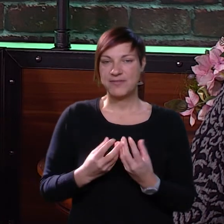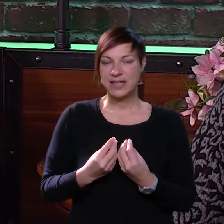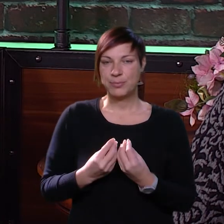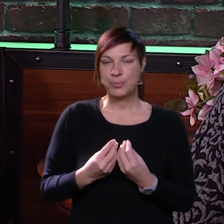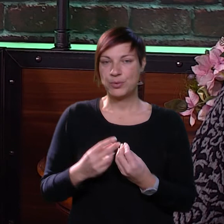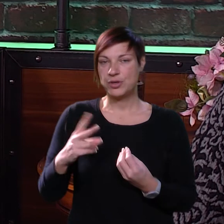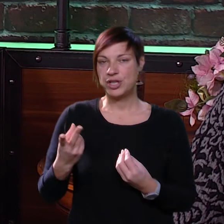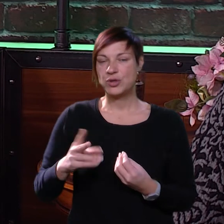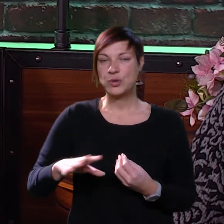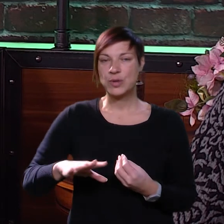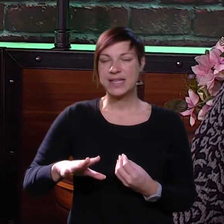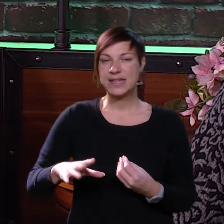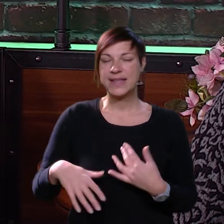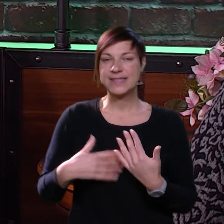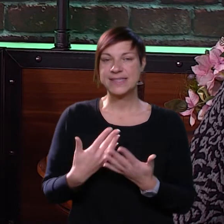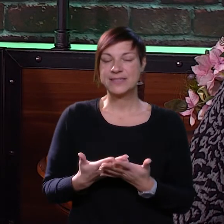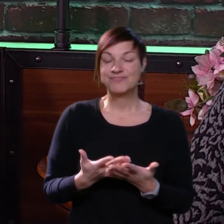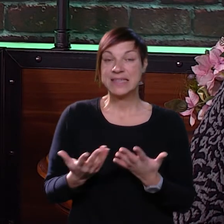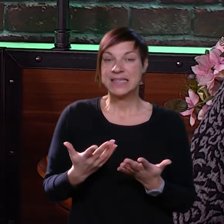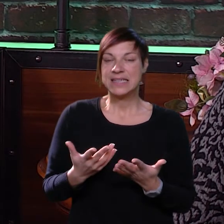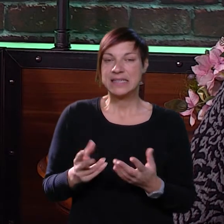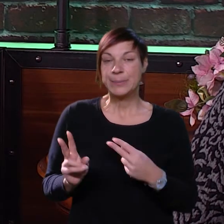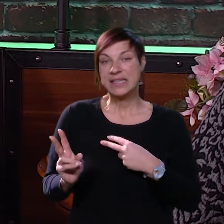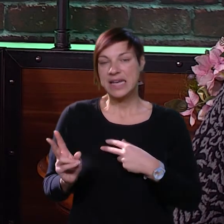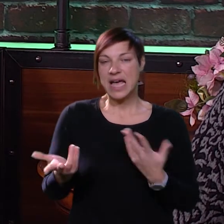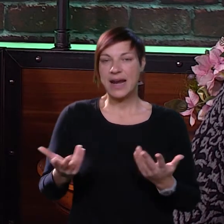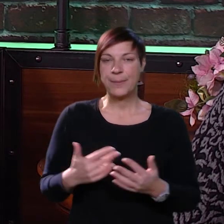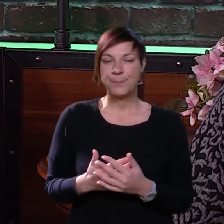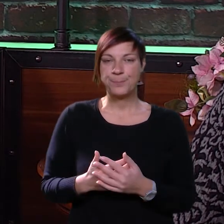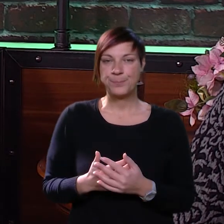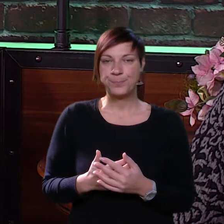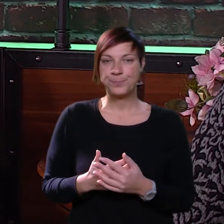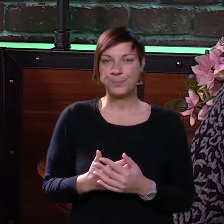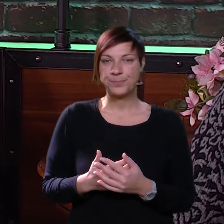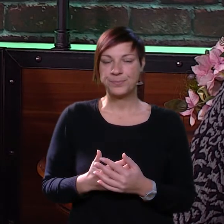očekivati puno ni od druge djece i biti realan.